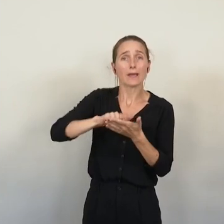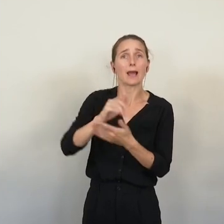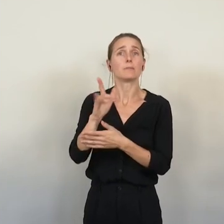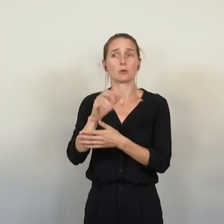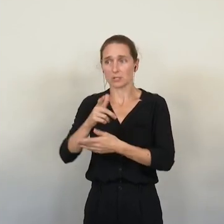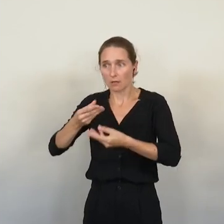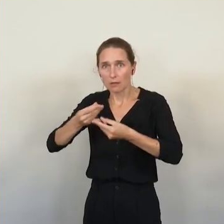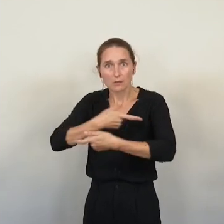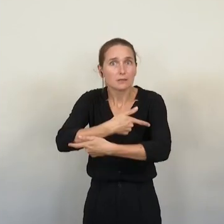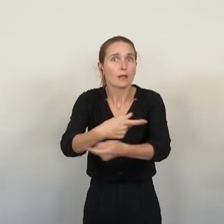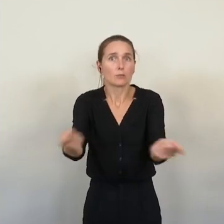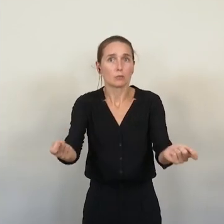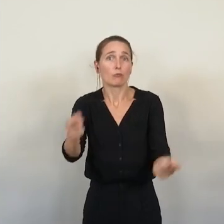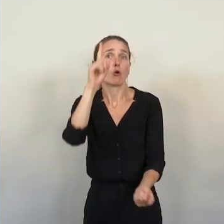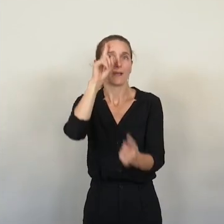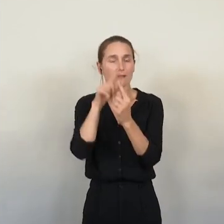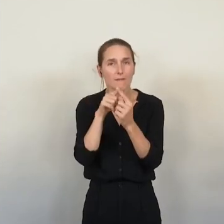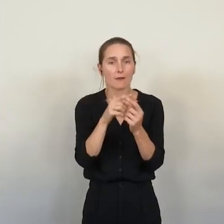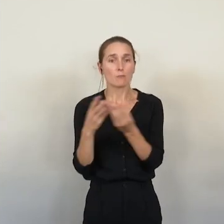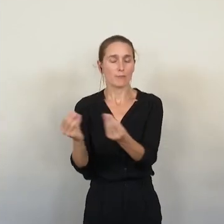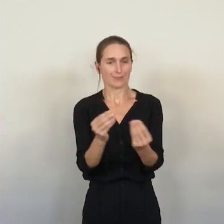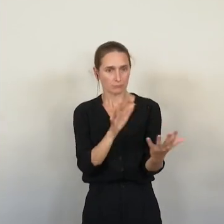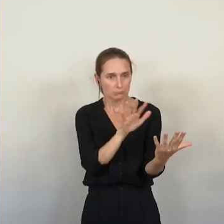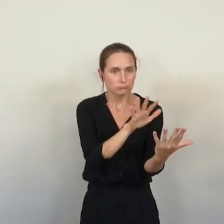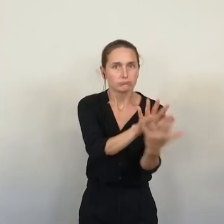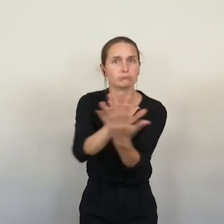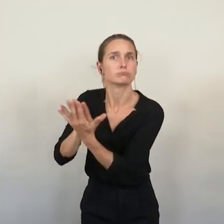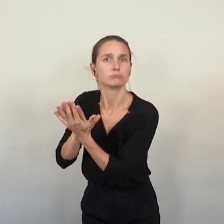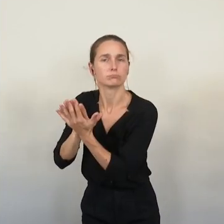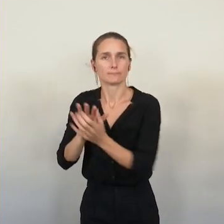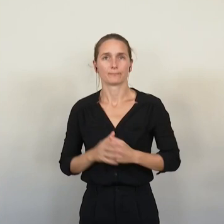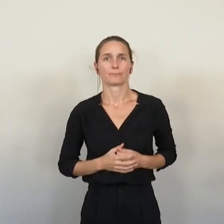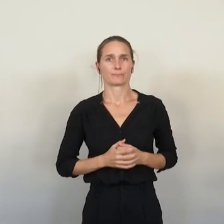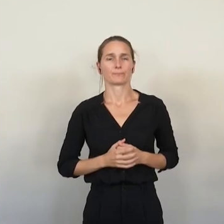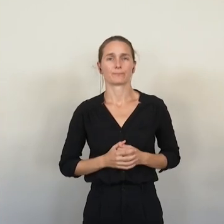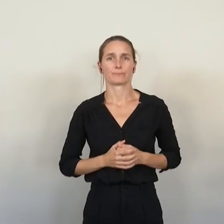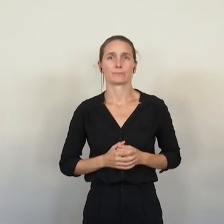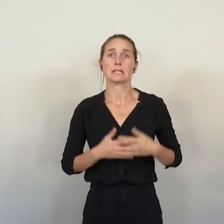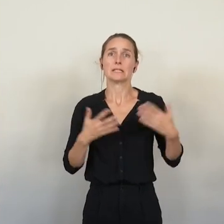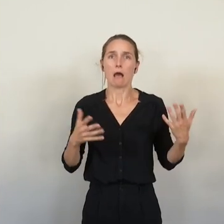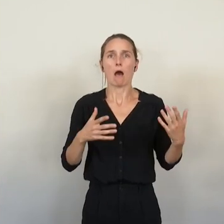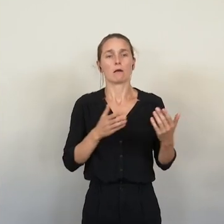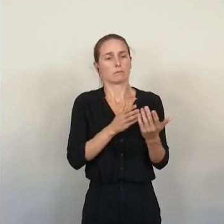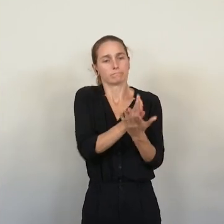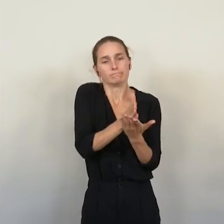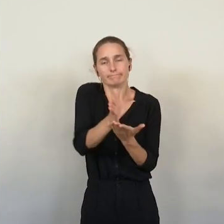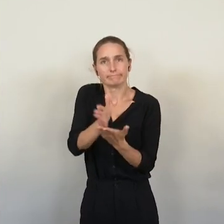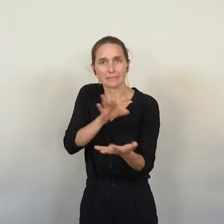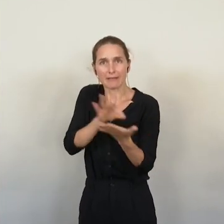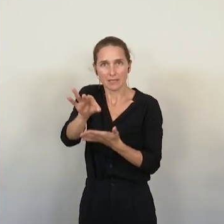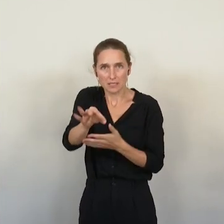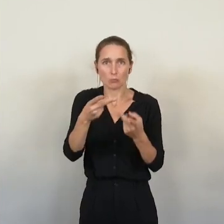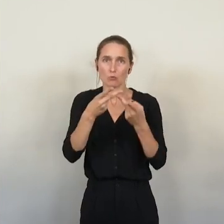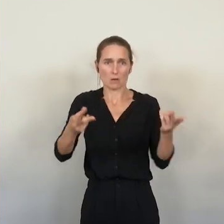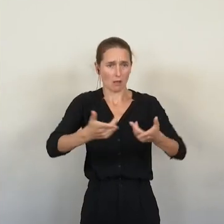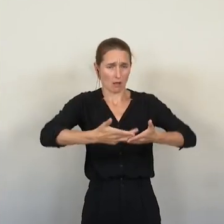avec une démarche d'aller vers les habitants de la ville ces axes couvrent couvrent pardon une large diversité de public ils sont par